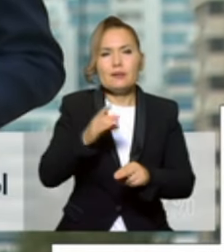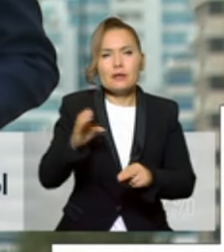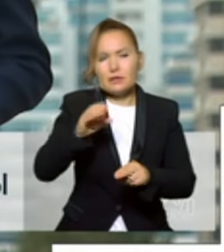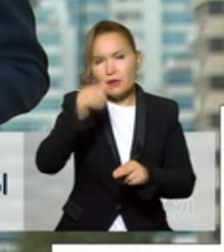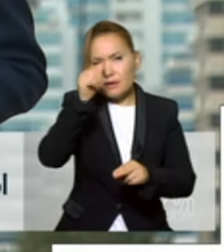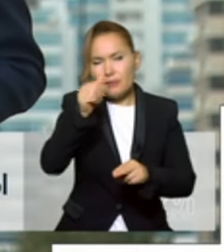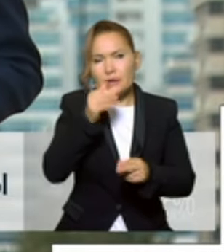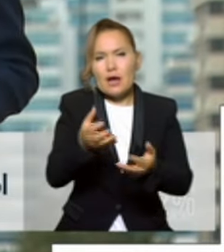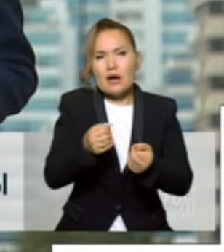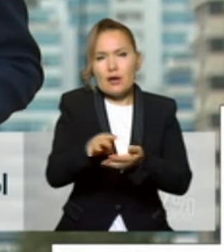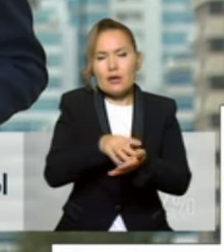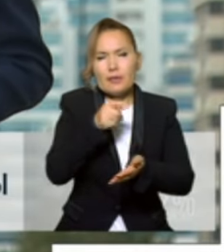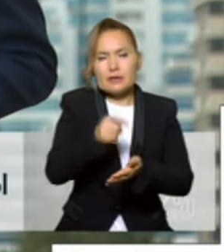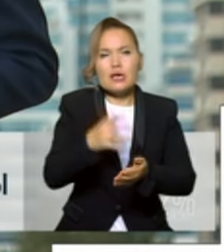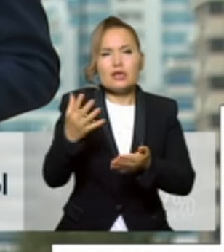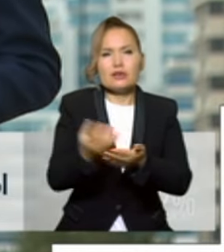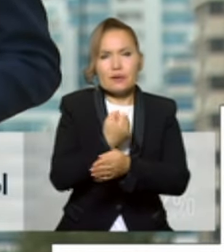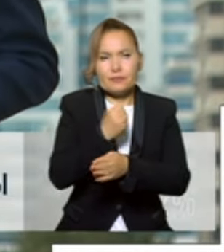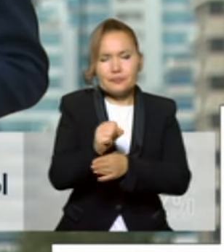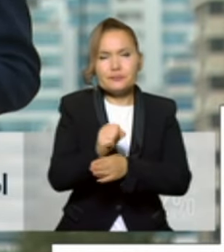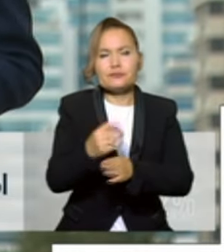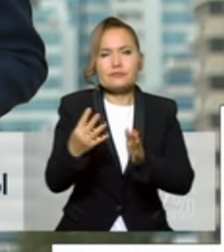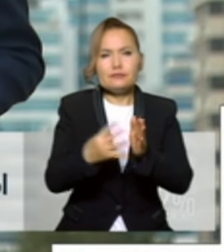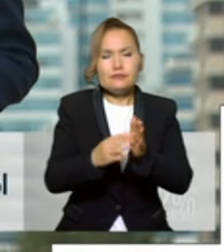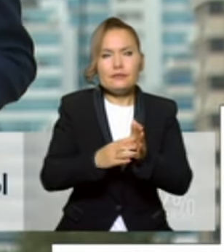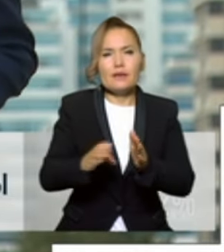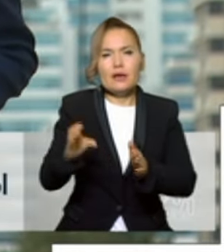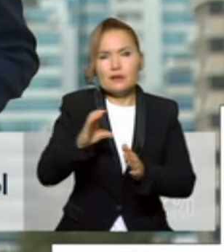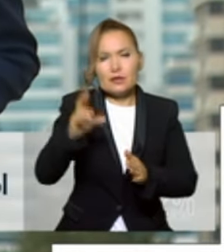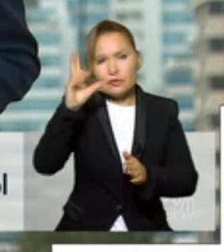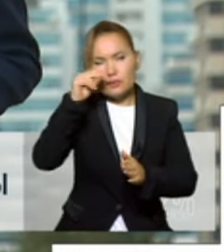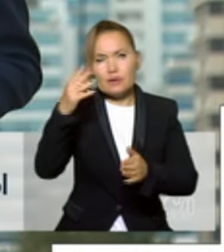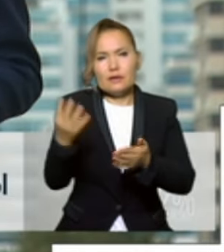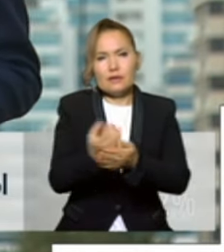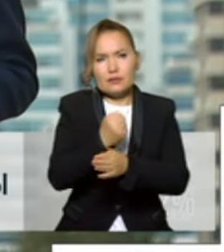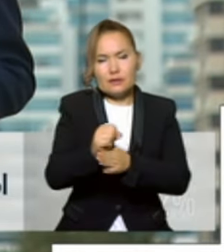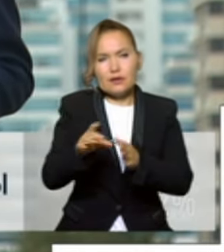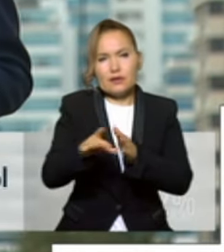1-ші 42-ке дейін қабылданады, ал жеңімпаз 9-ші 42 күні анықталады.